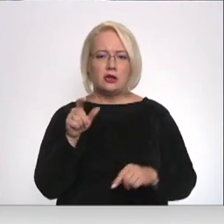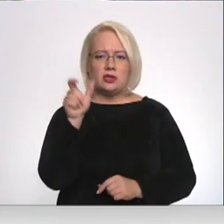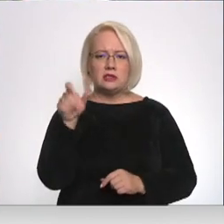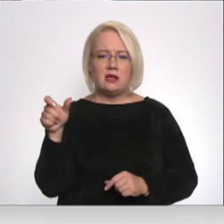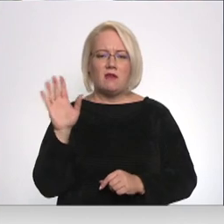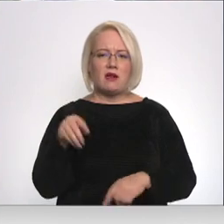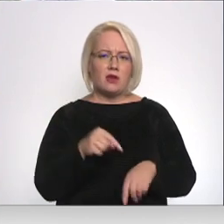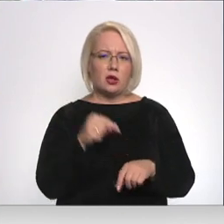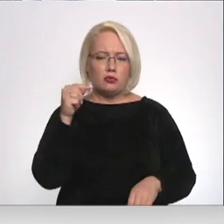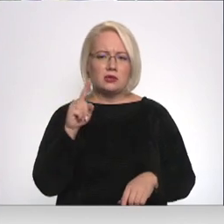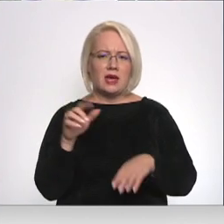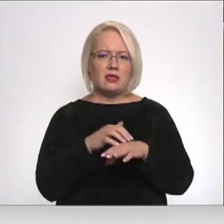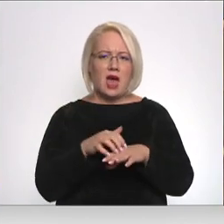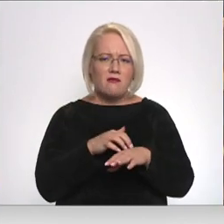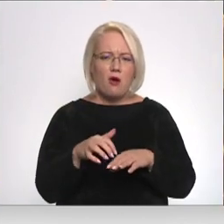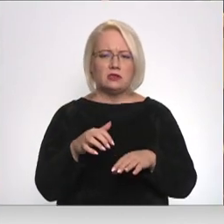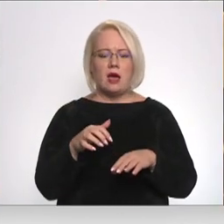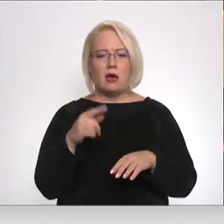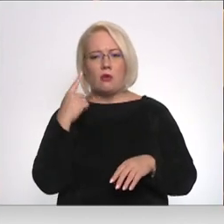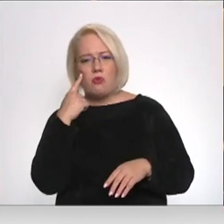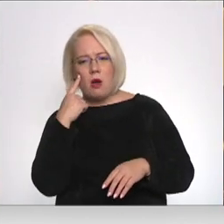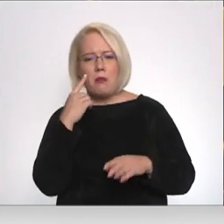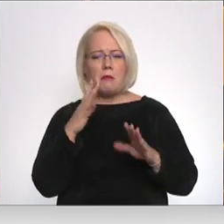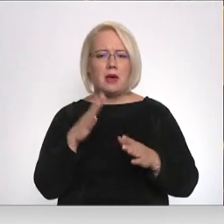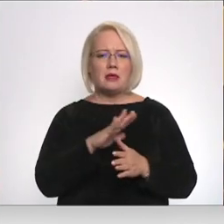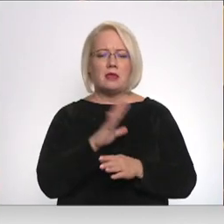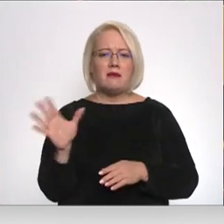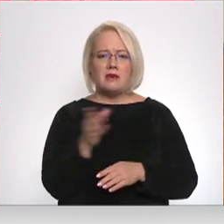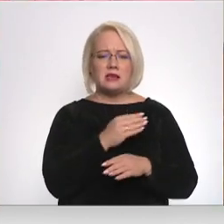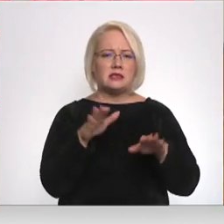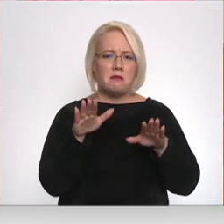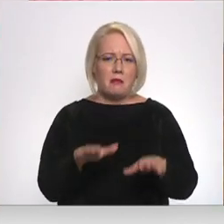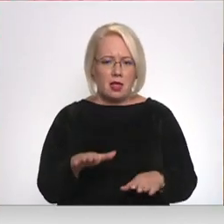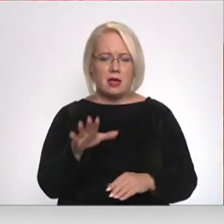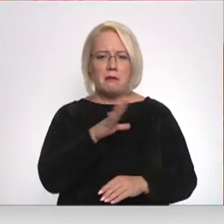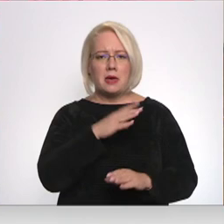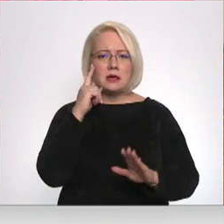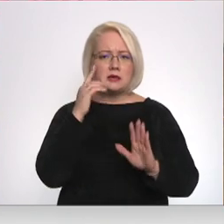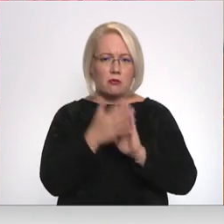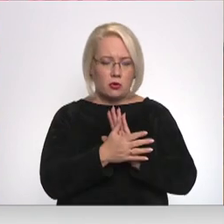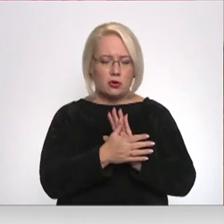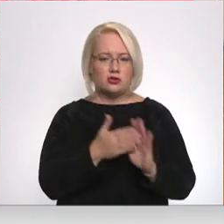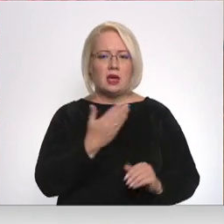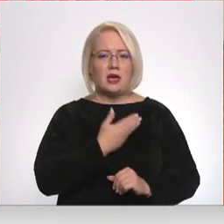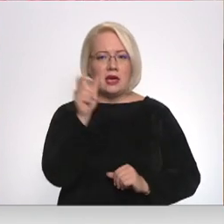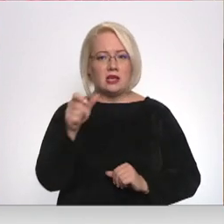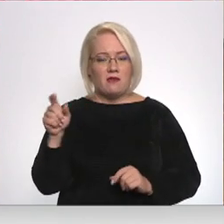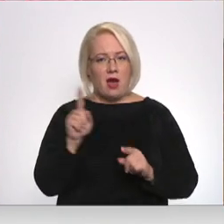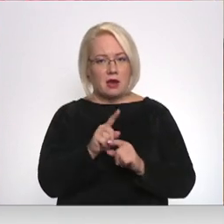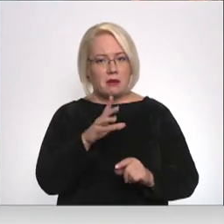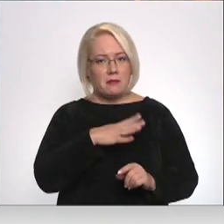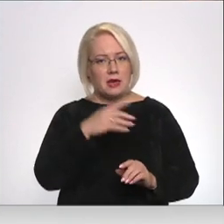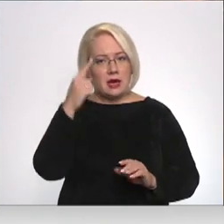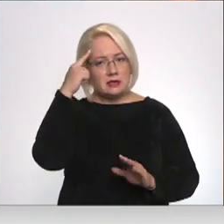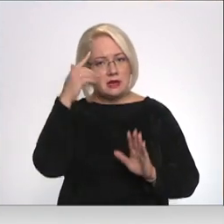nervozāki un miņājās un tā, bet visi palika uz vietas un bija saprotoši un viskārtībā, jā. Arī iedzīvotāji bija saprotoši vai varbūt kāds